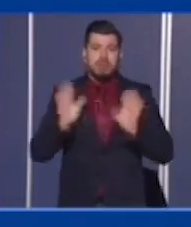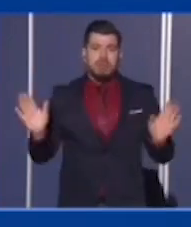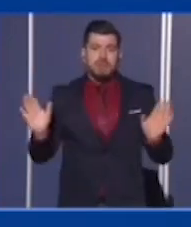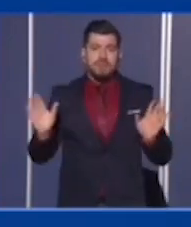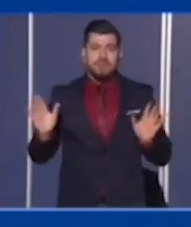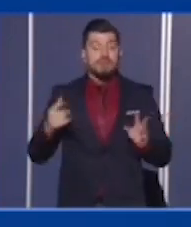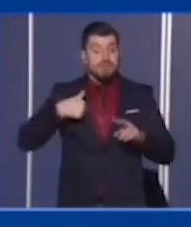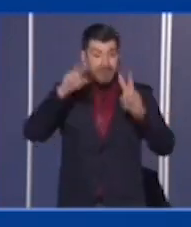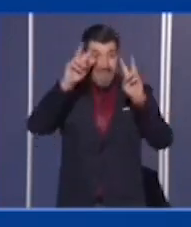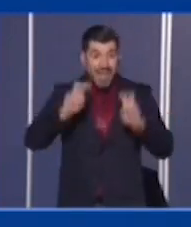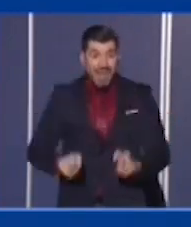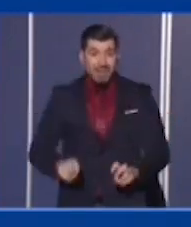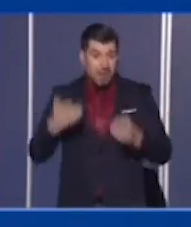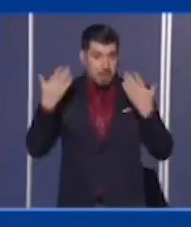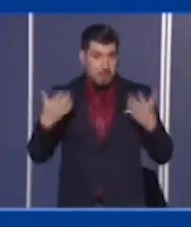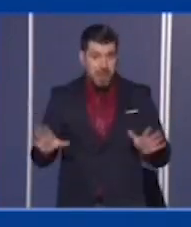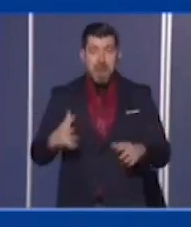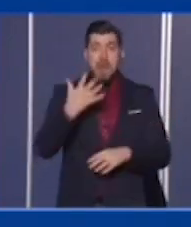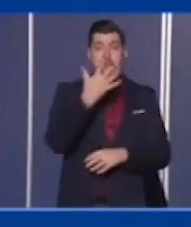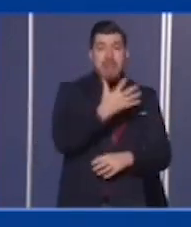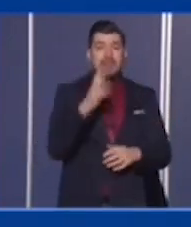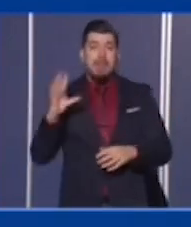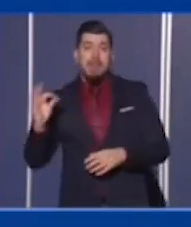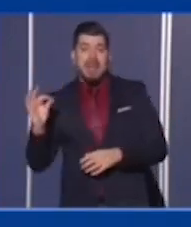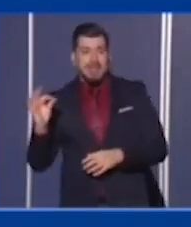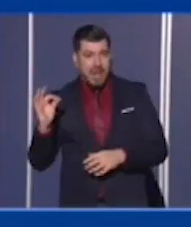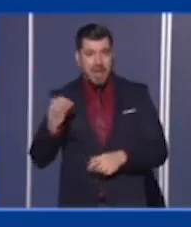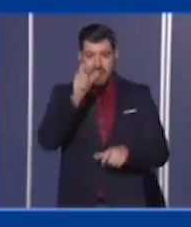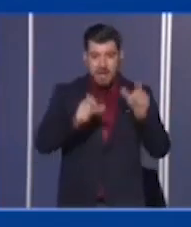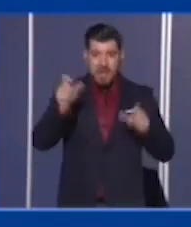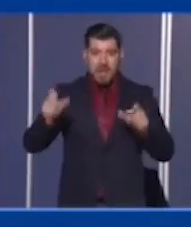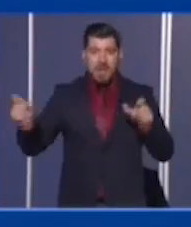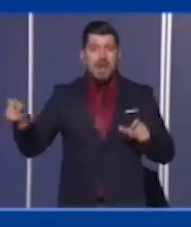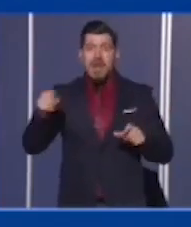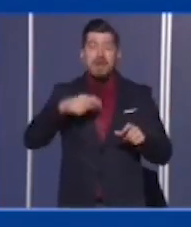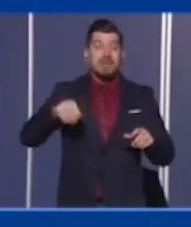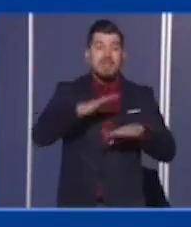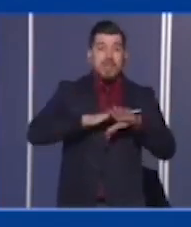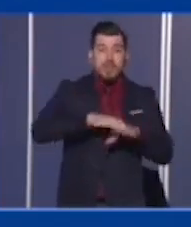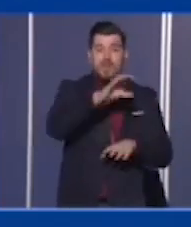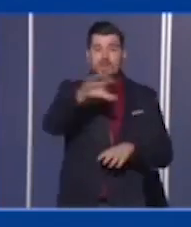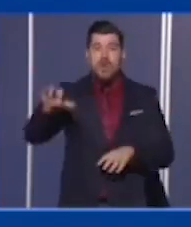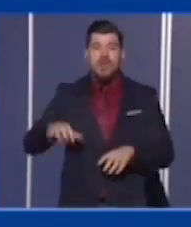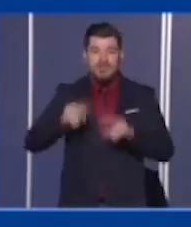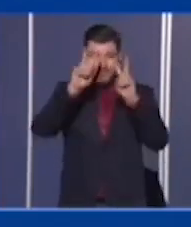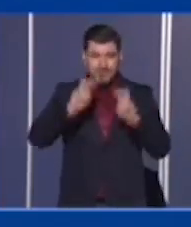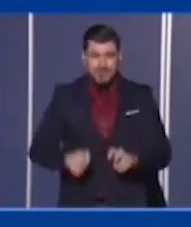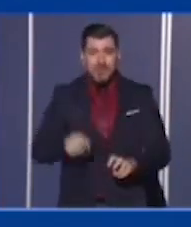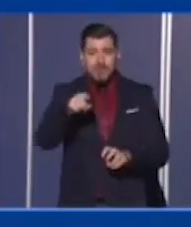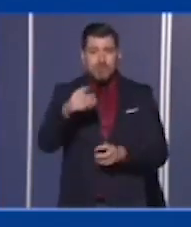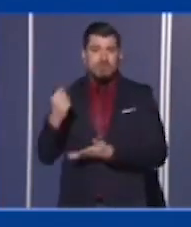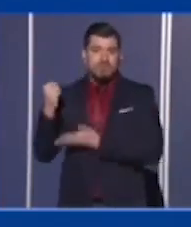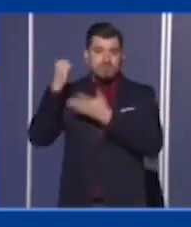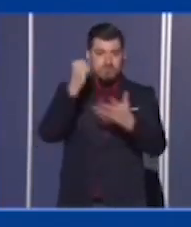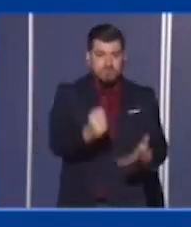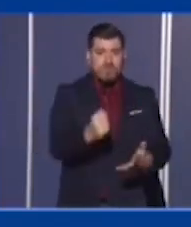της διανέωσης, 5 από τους 50 μεγαλύτερους ερευνητικούς φορείς που λαμβάνουν χρηματοδότηση από το